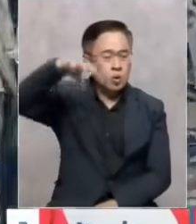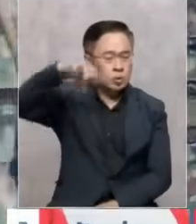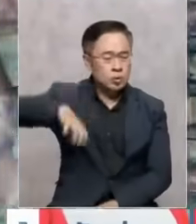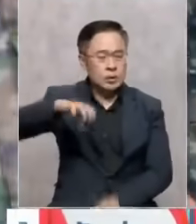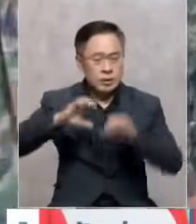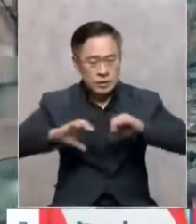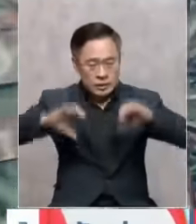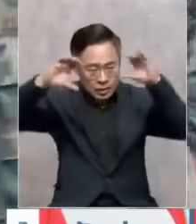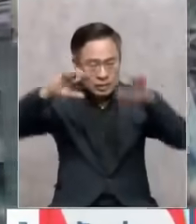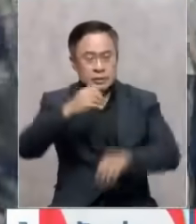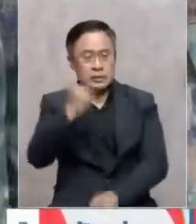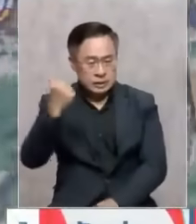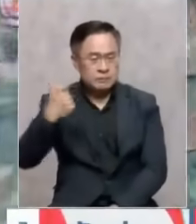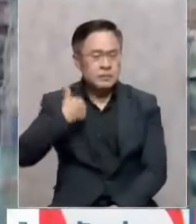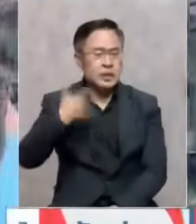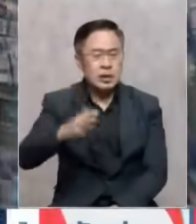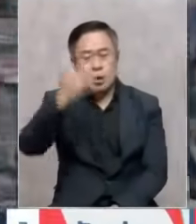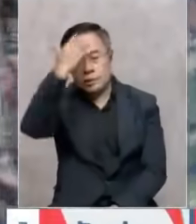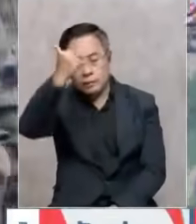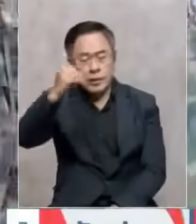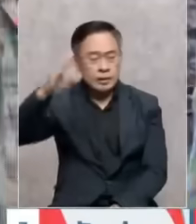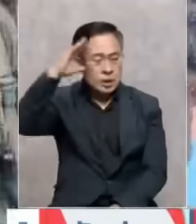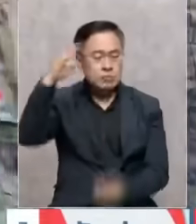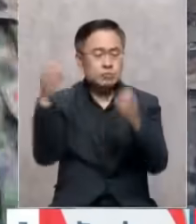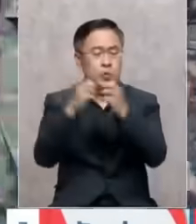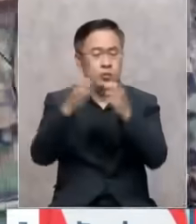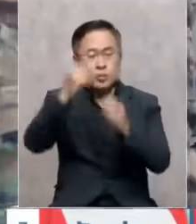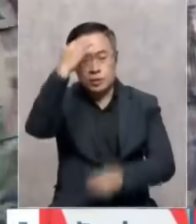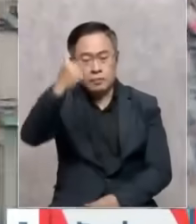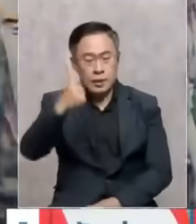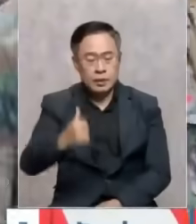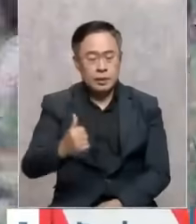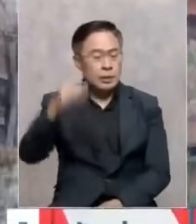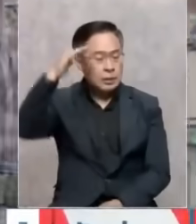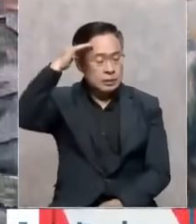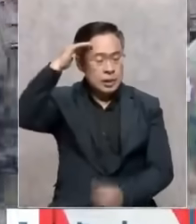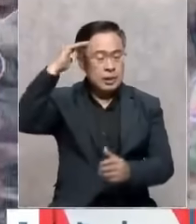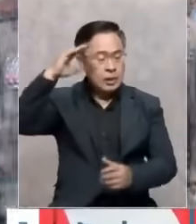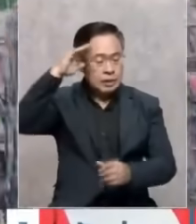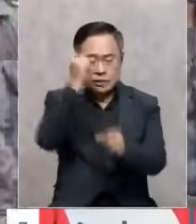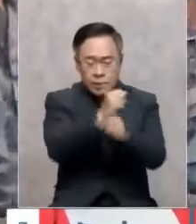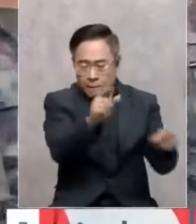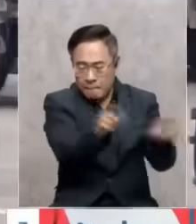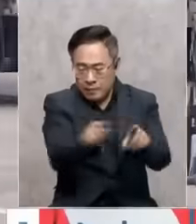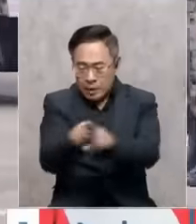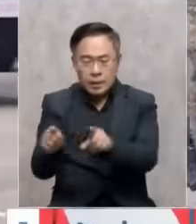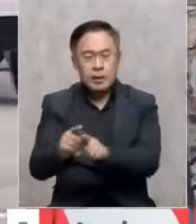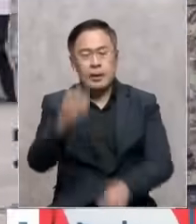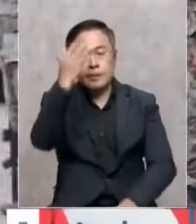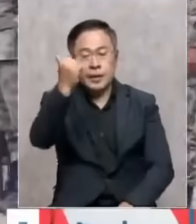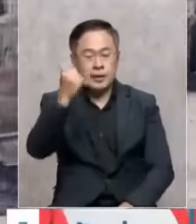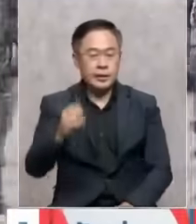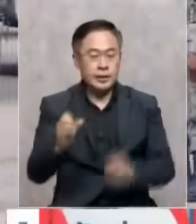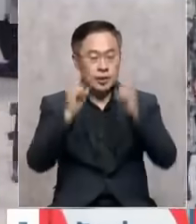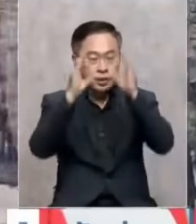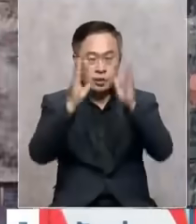วข้องทหารทำไมถึงไปช่วยหรือไปรวบงานเข้ามาในเครือข่ายของนโยบายในการทำของกองทัพด้วยอันนี้นักวิชา